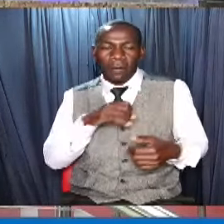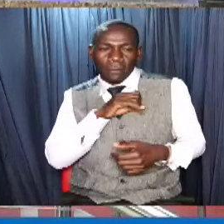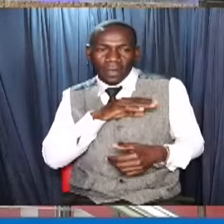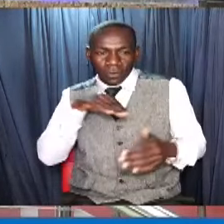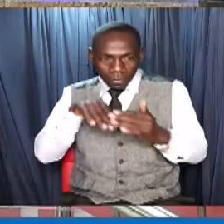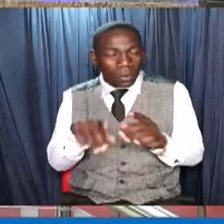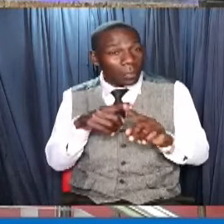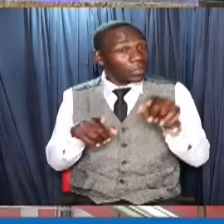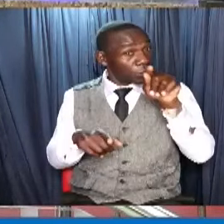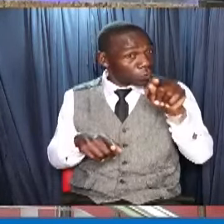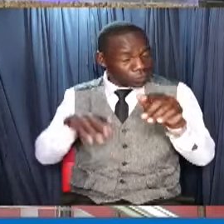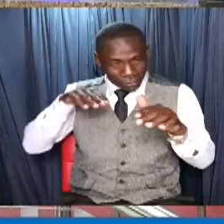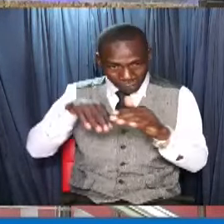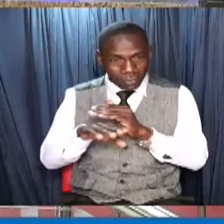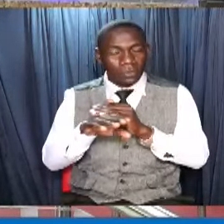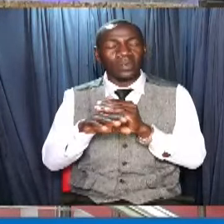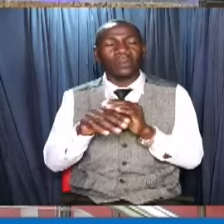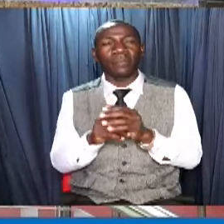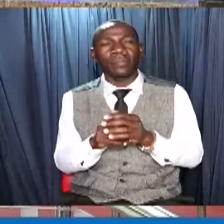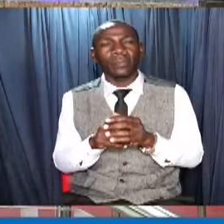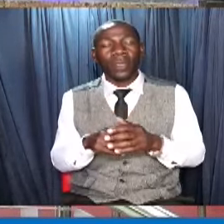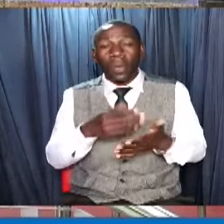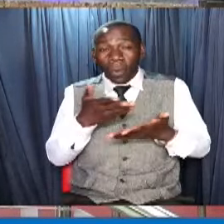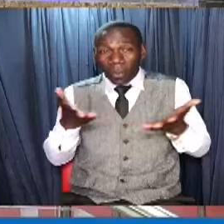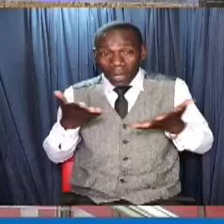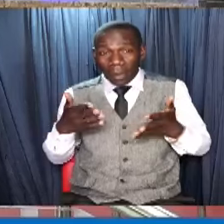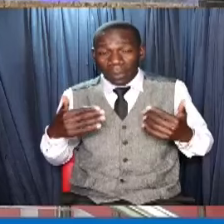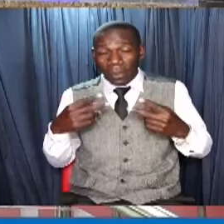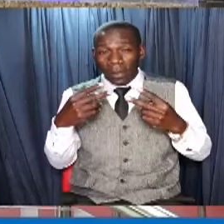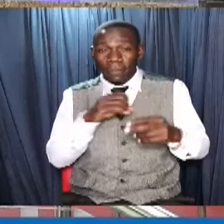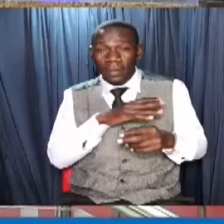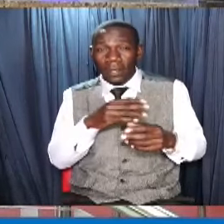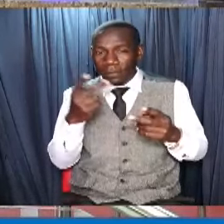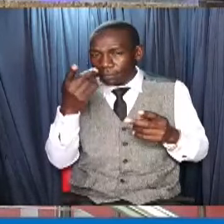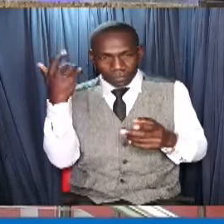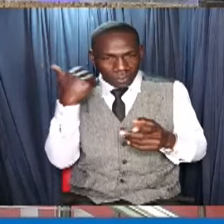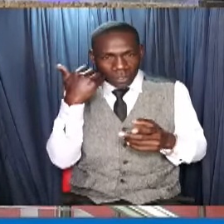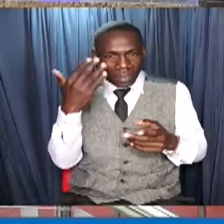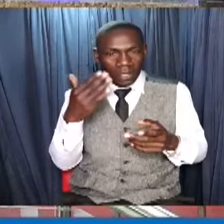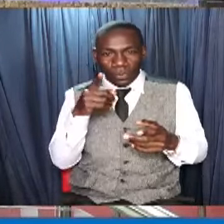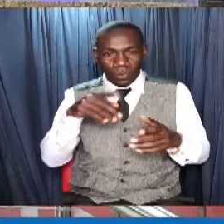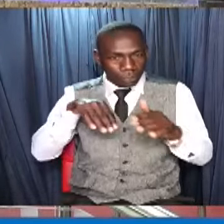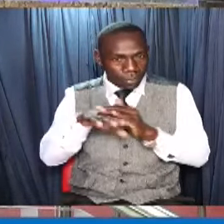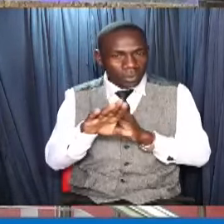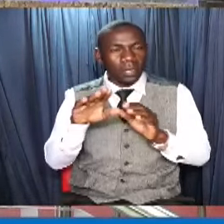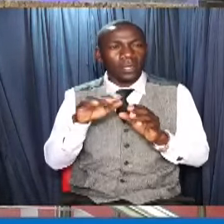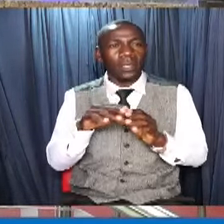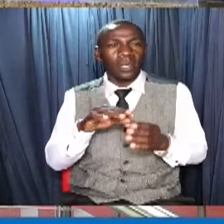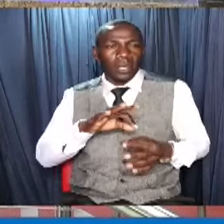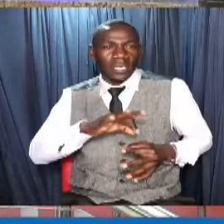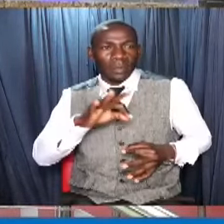kuingia utaingia. Where people fear to get in, you get in. Wale watu wanaogopa kuna maradhi wewe utaingia huko. Where people fear that there is sickness, you'll go. Una